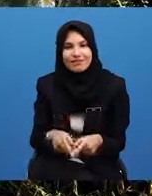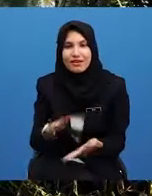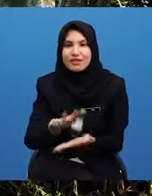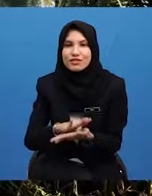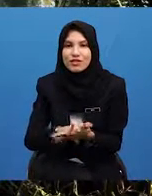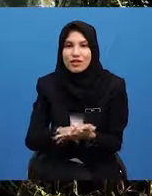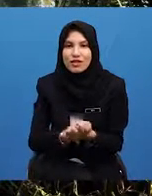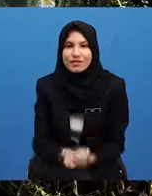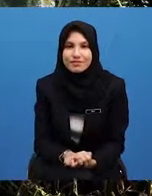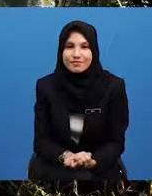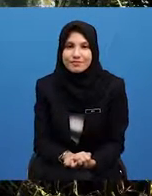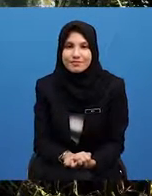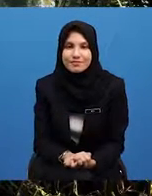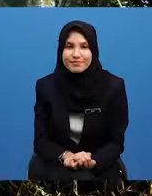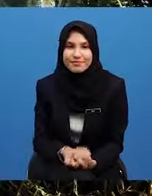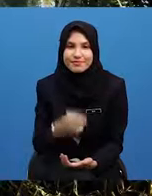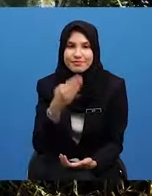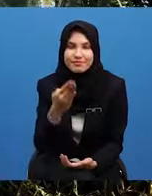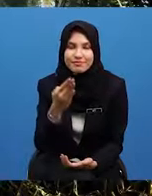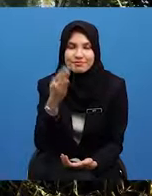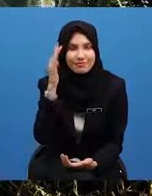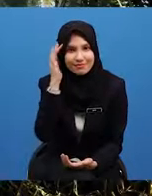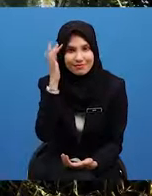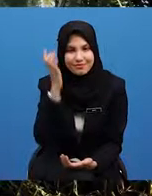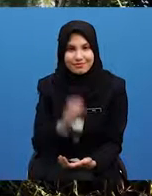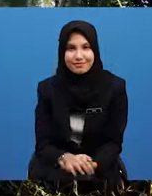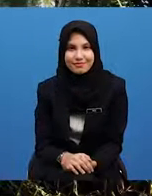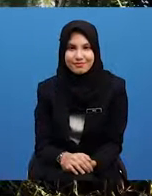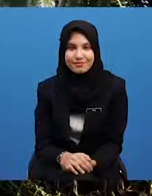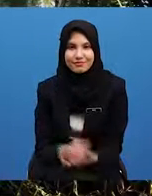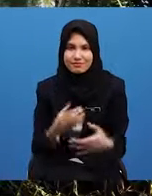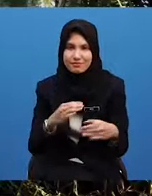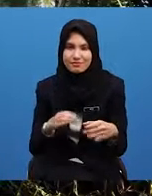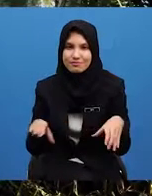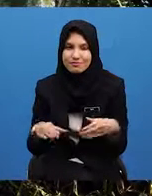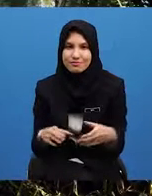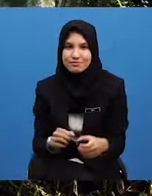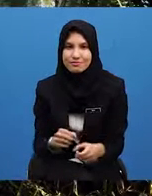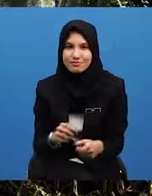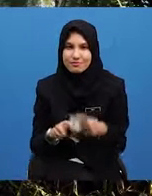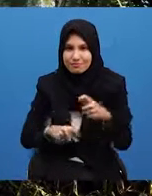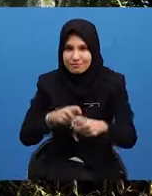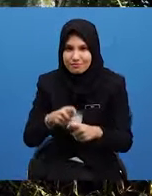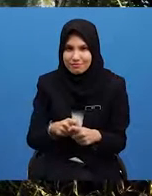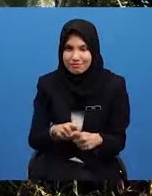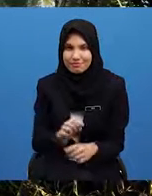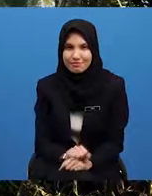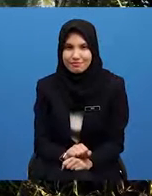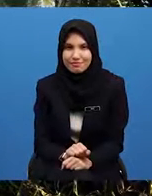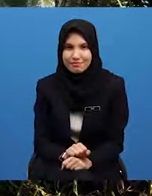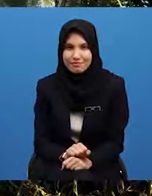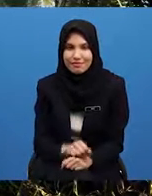kamu di sekolah? Kamu tak tahu nak cara nak buat takal? Kamu